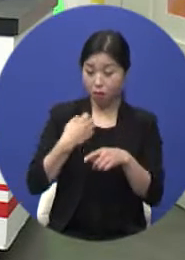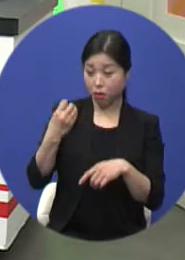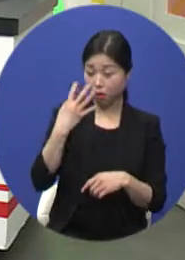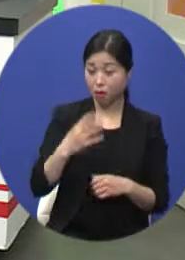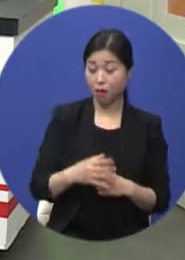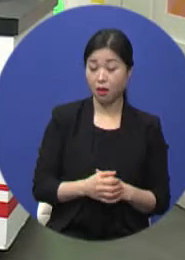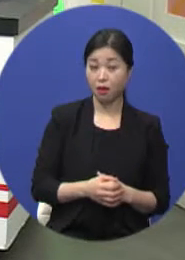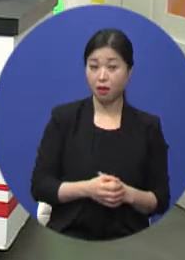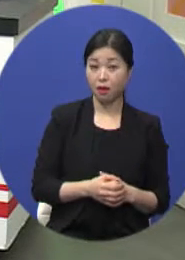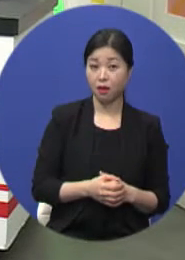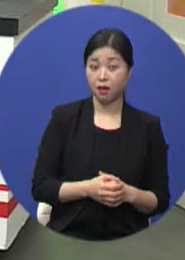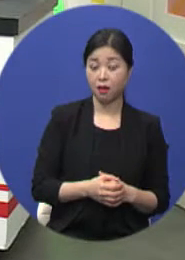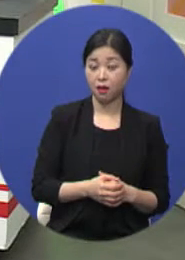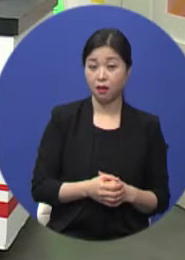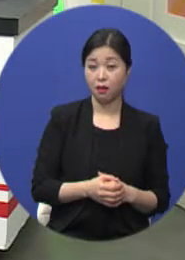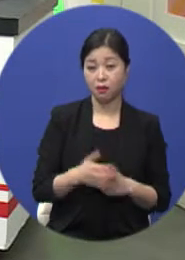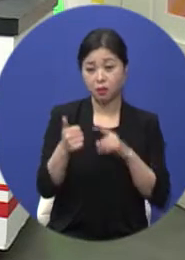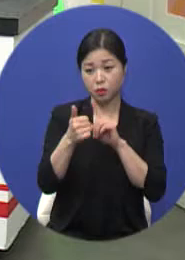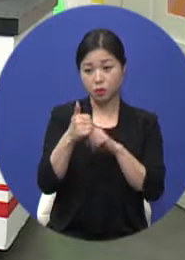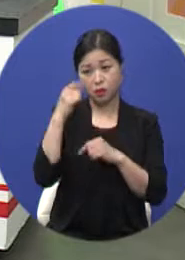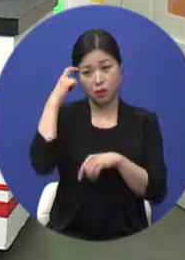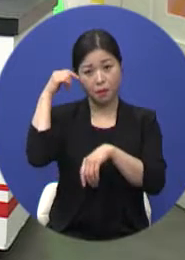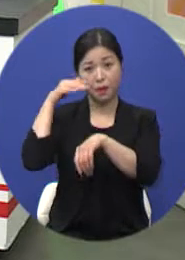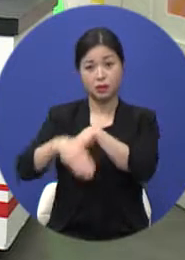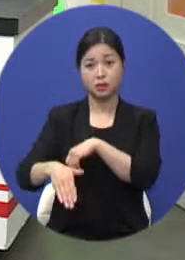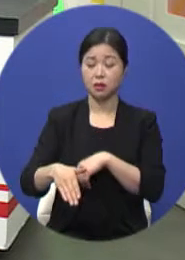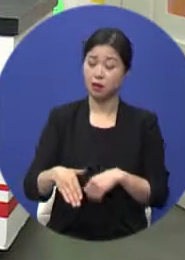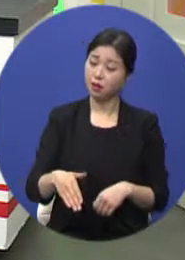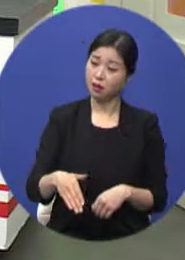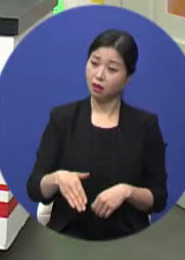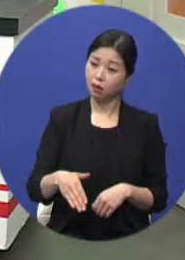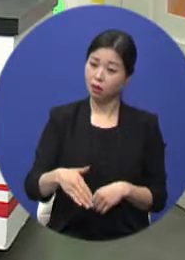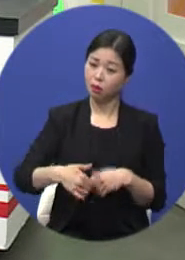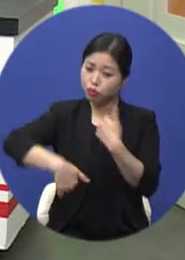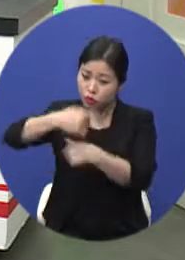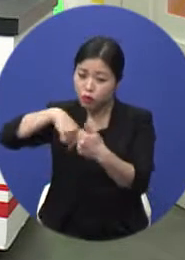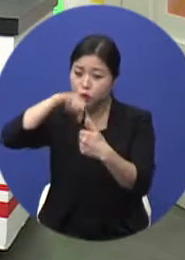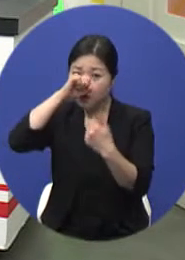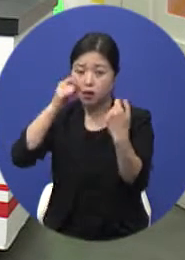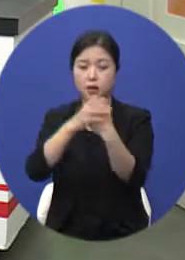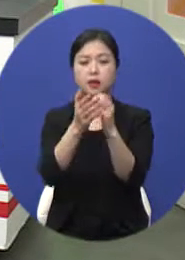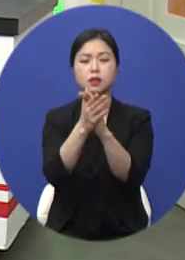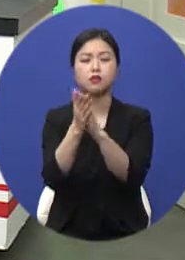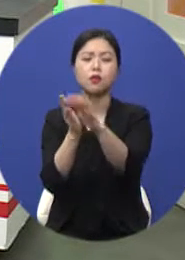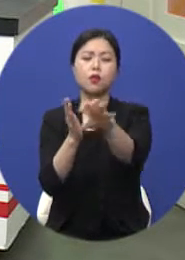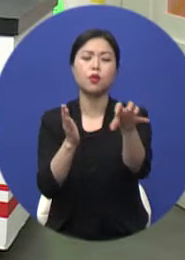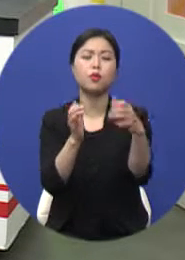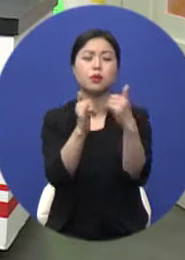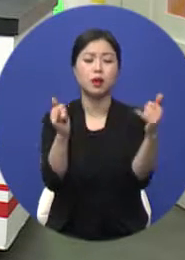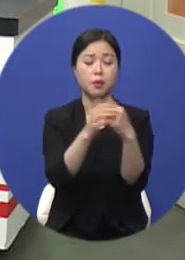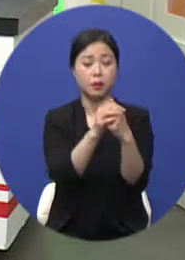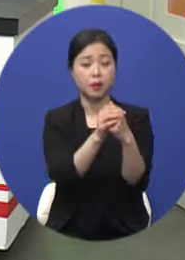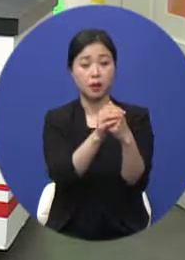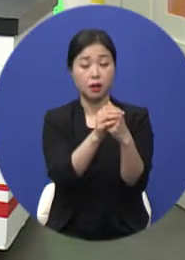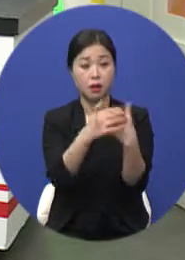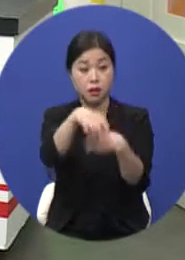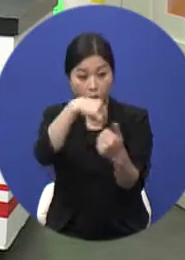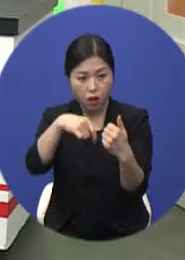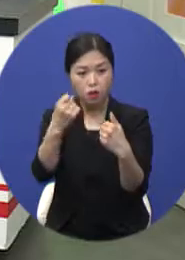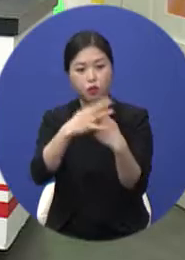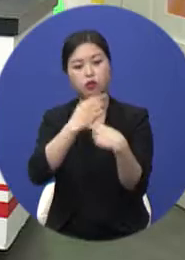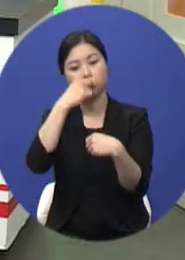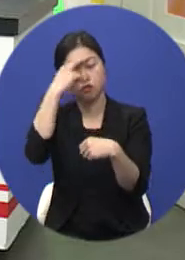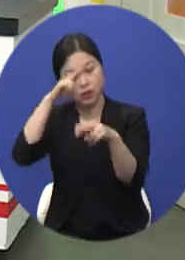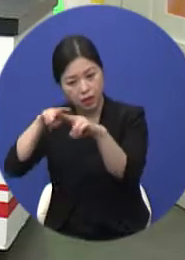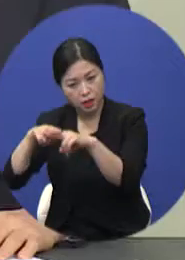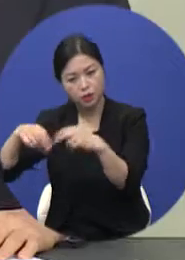내시는데 참 그분들의 사고방식이 그리고 분위기도 중요한 것 같아요. 친구들 분위기, 사업의 분위기, 술자리의